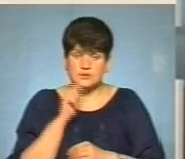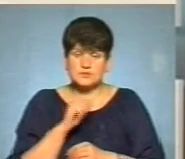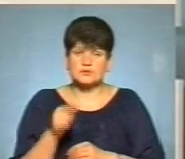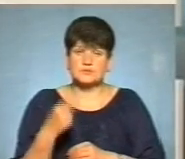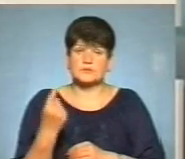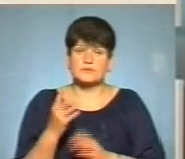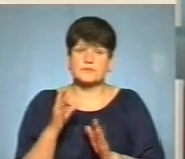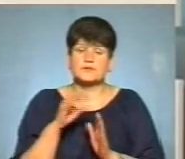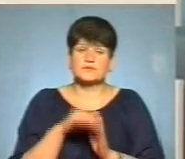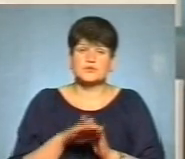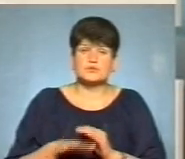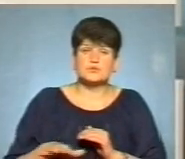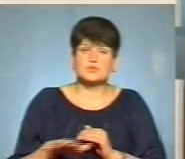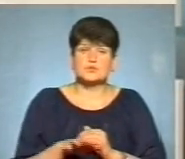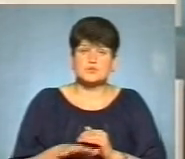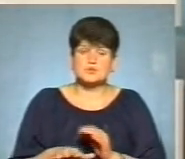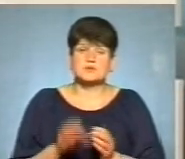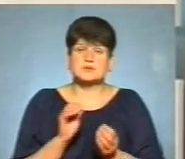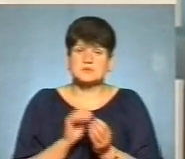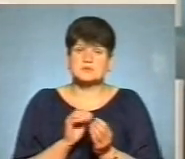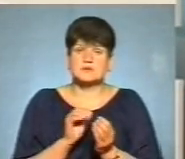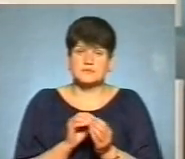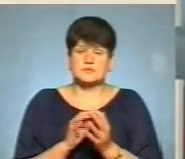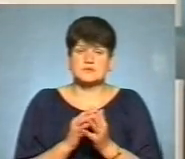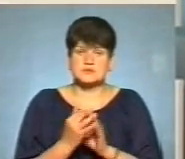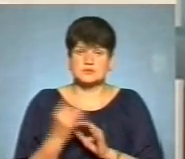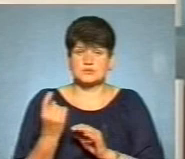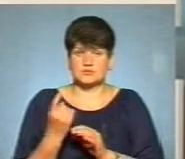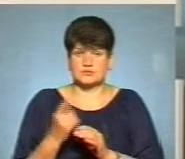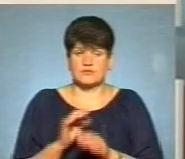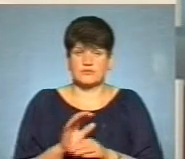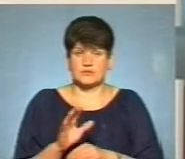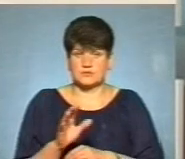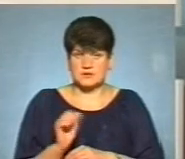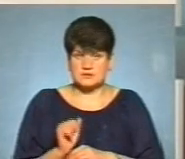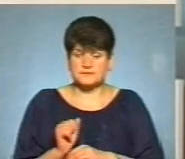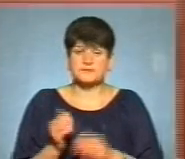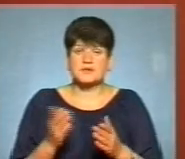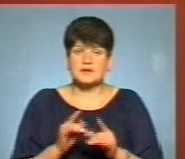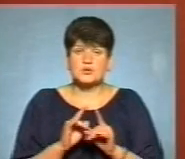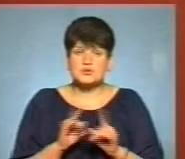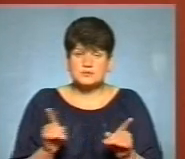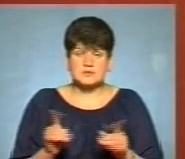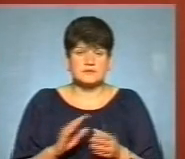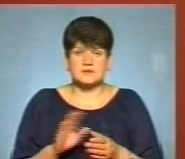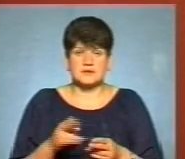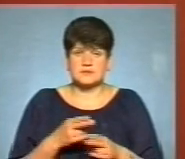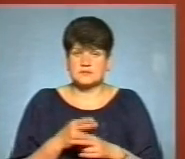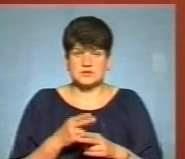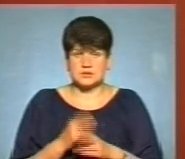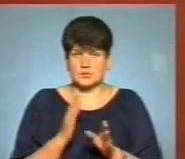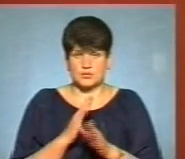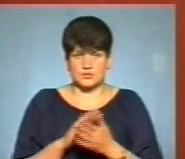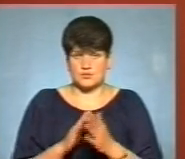Тернопільщина відноситься до зони такого стабільного сільськогосподарського виробництва. Тобто, які особливо не загрожують певні погодні